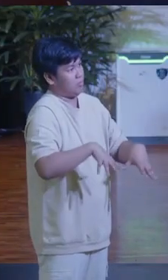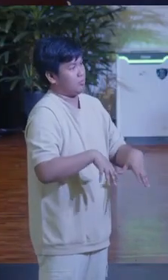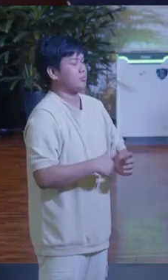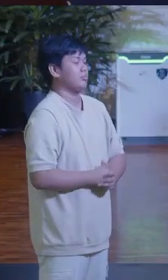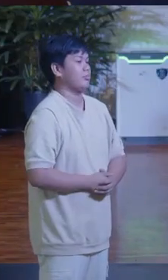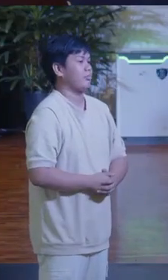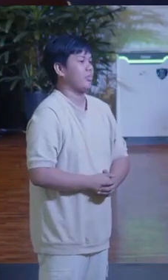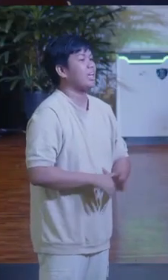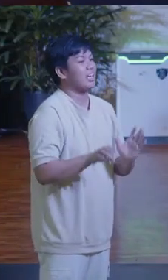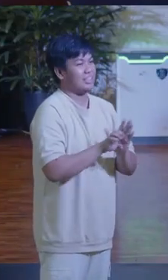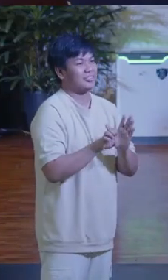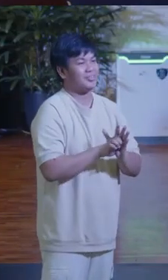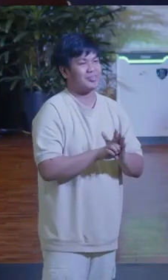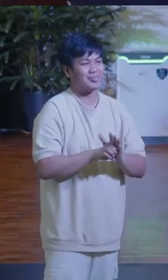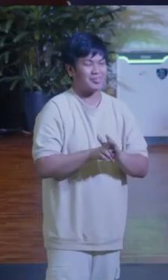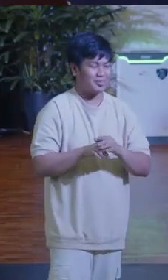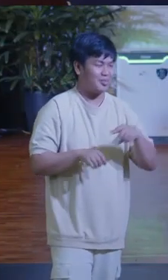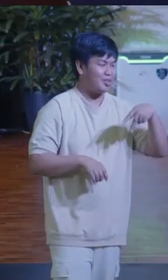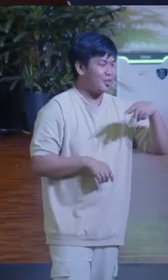tas kinanta dito,